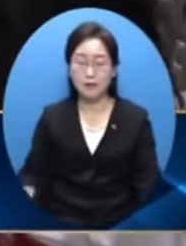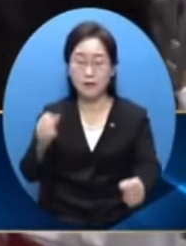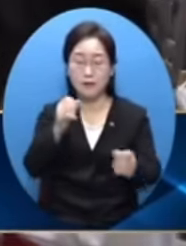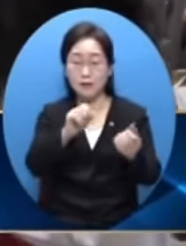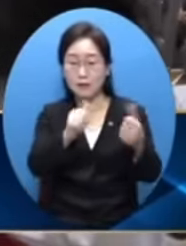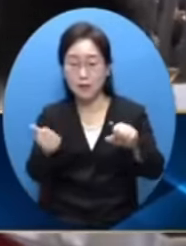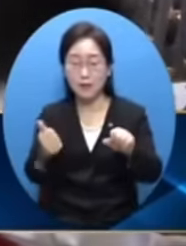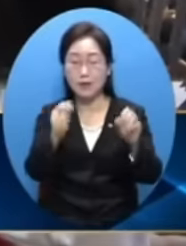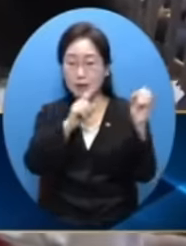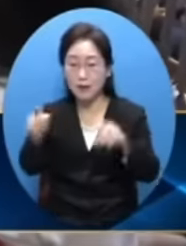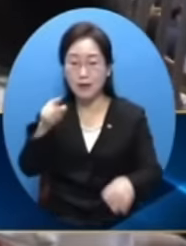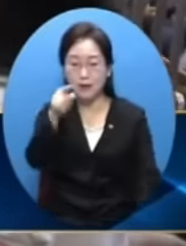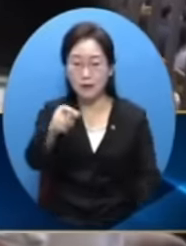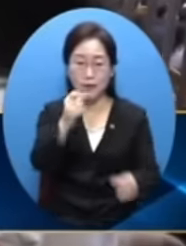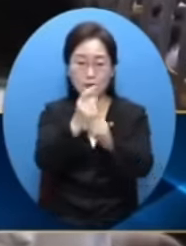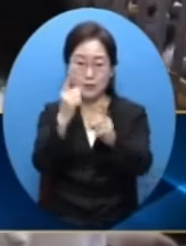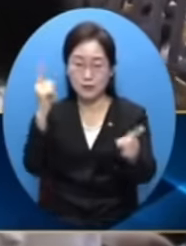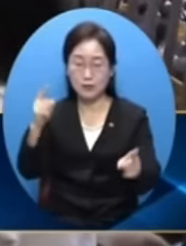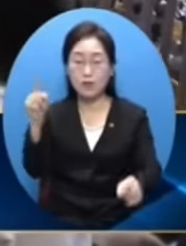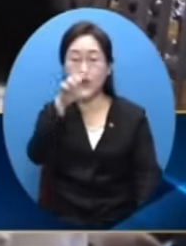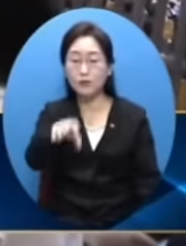사망아 너의 승리가 어디 있느냐.